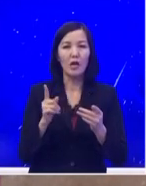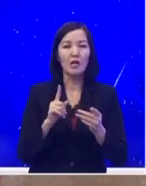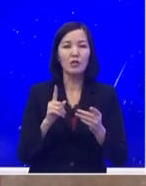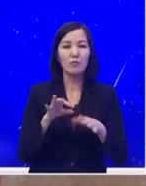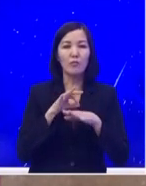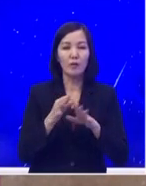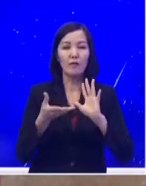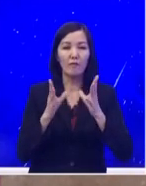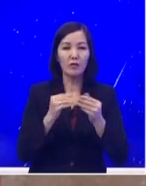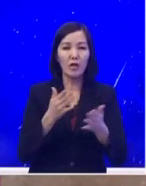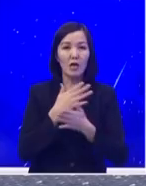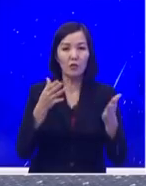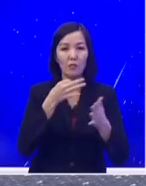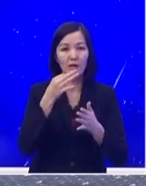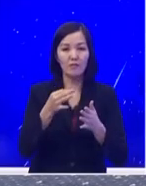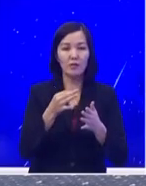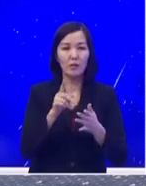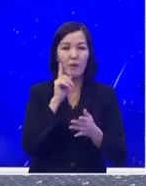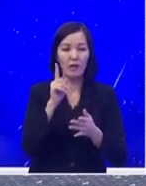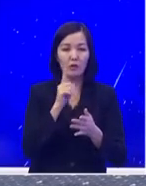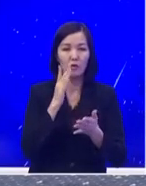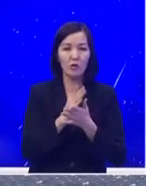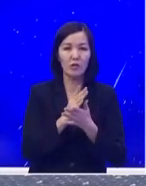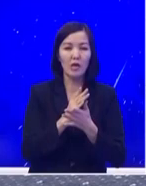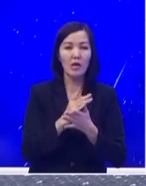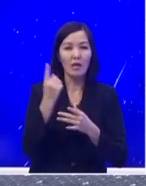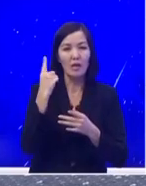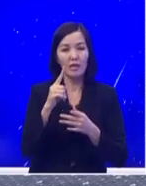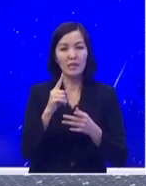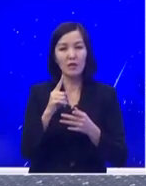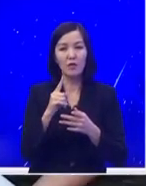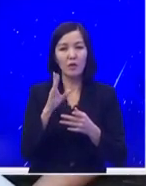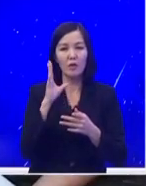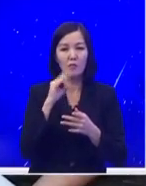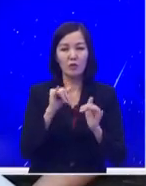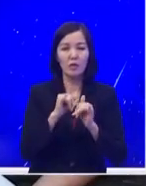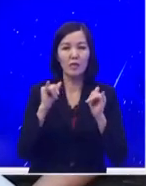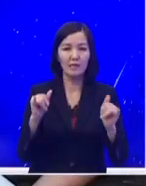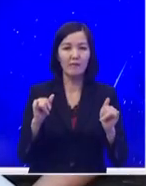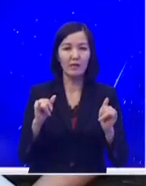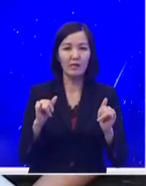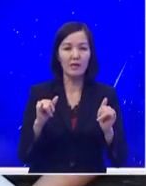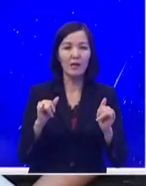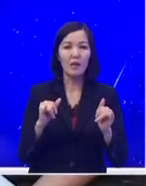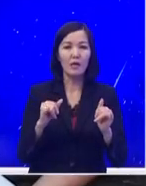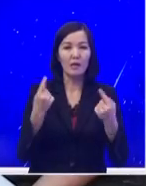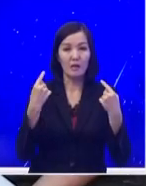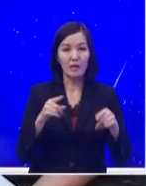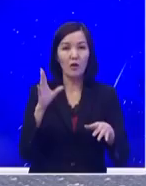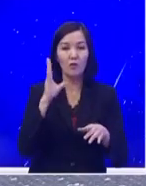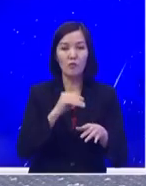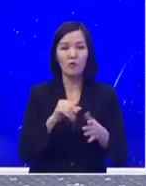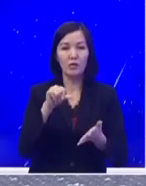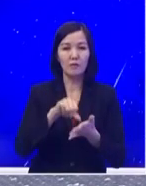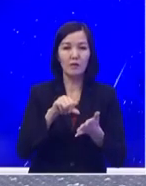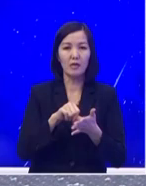привести. Огромная ответственность ложится на плечи молодежи, ведь идеология может привести как к развитию, так и к краху. Об этом и рассказали спикеры